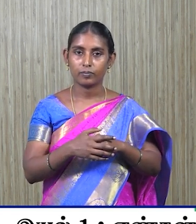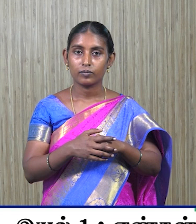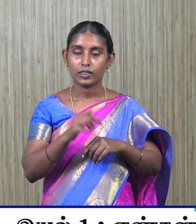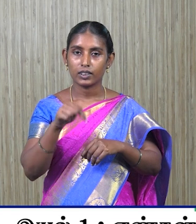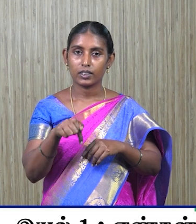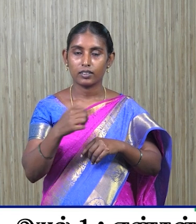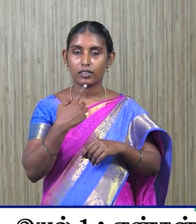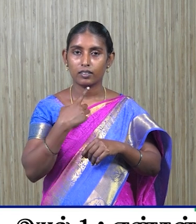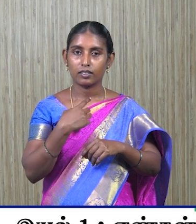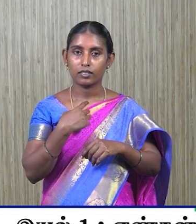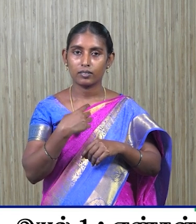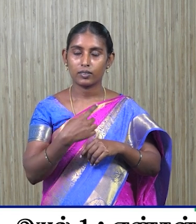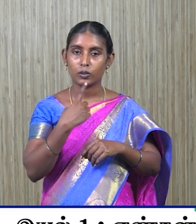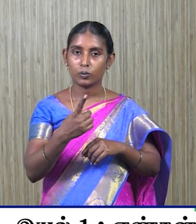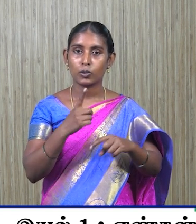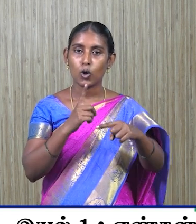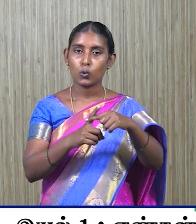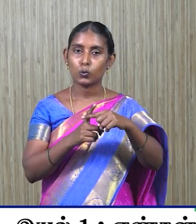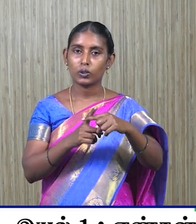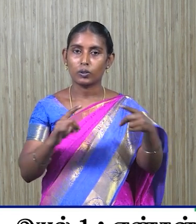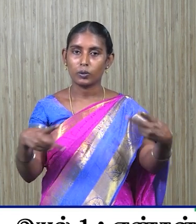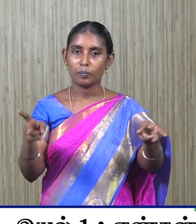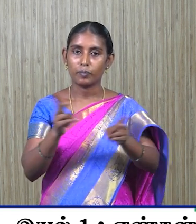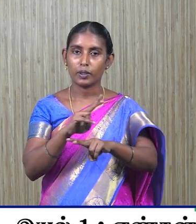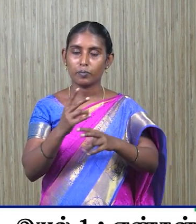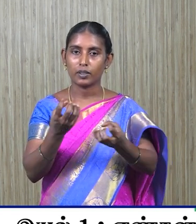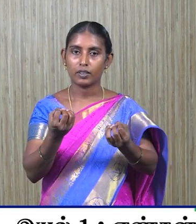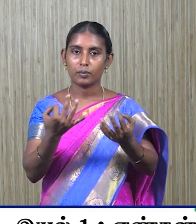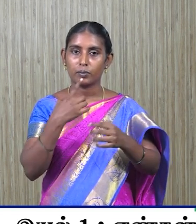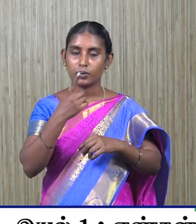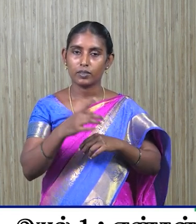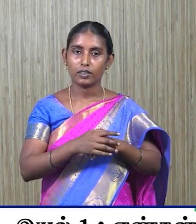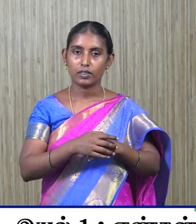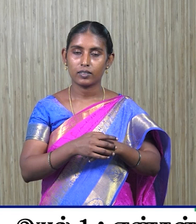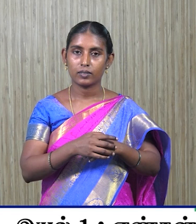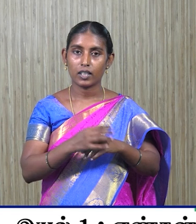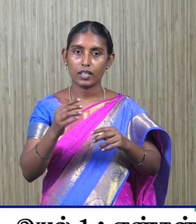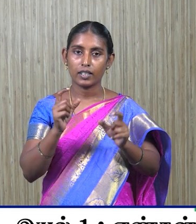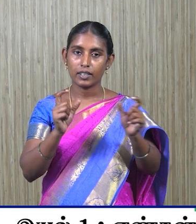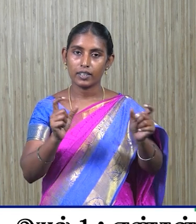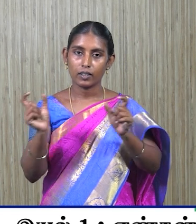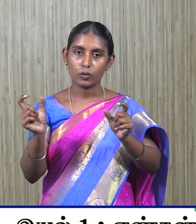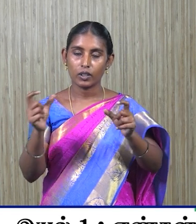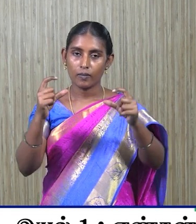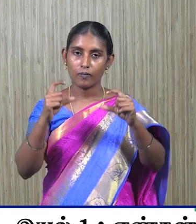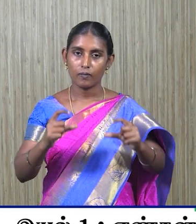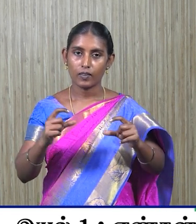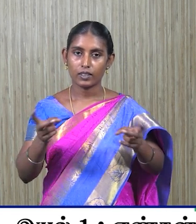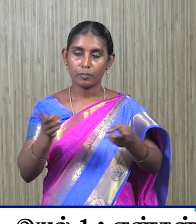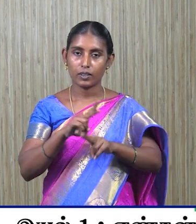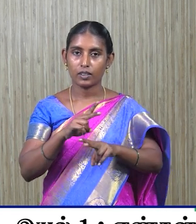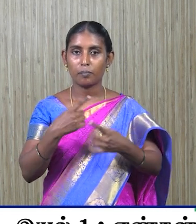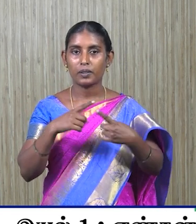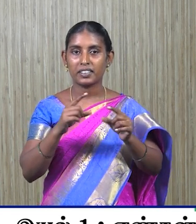அப்போ இதைத்தான் நம்ம என்ன சொல்கின்றோம்? கூட்டலின் பரிமாற்ற பண்பு. அப்போ இடங்களின் வரிசையை தான் நாம் மாற்ற வேண்டுமே ஒழிய இலக்கங்களை நம்ம